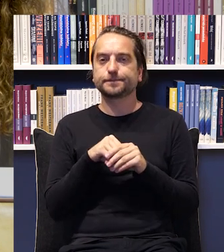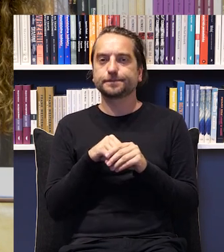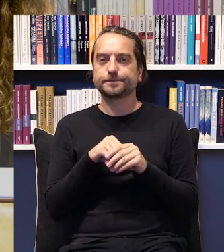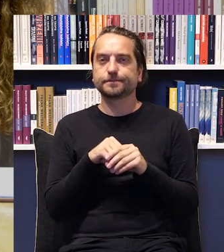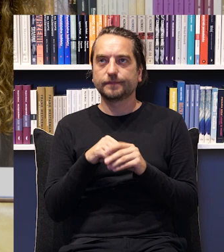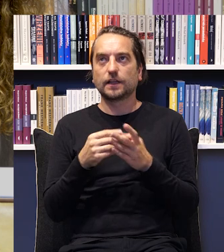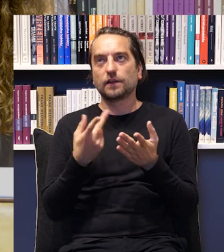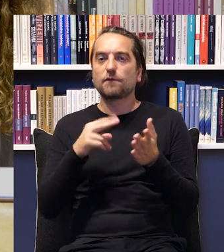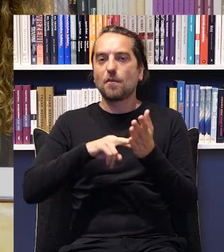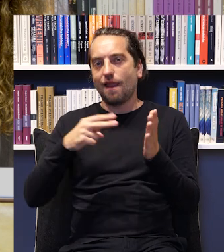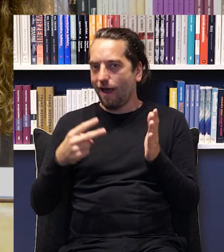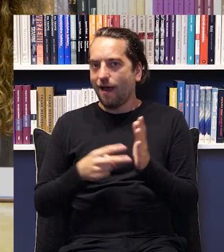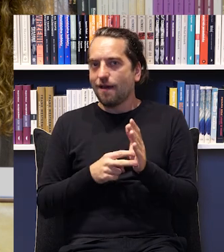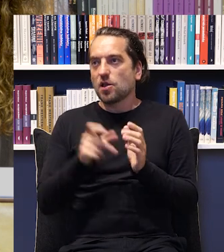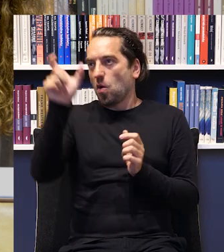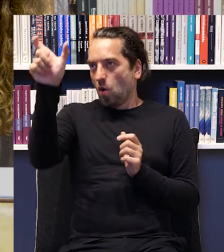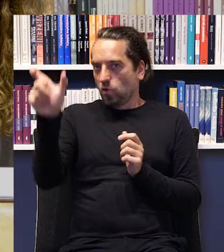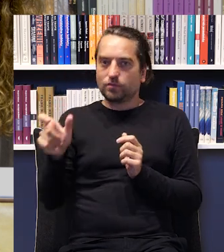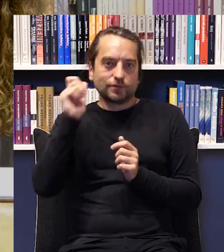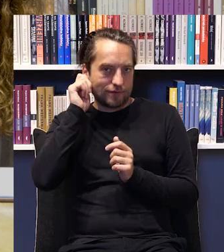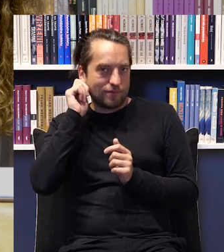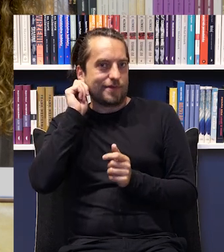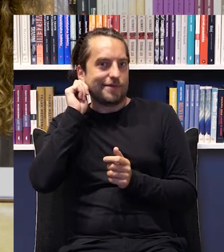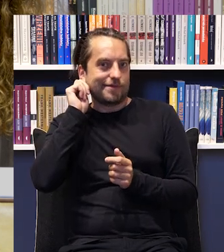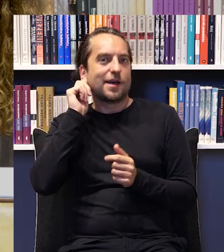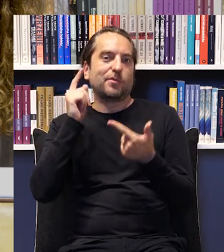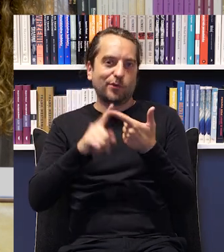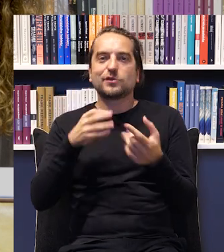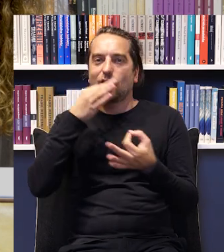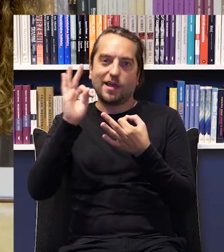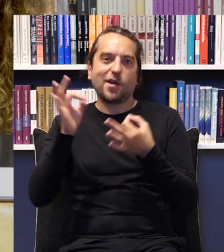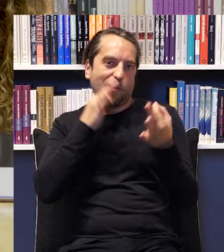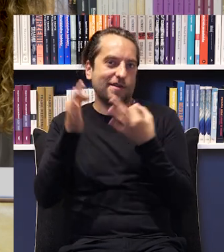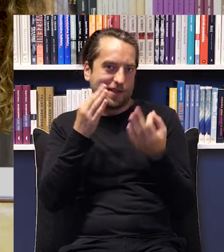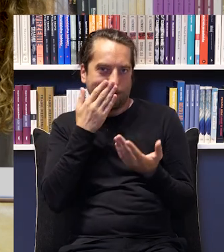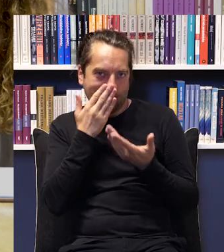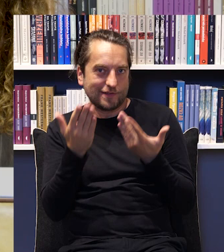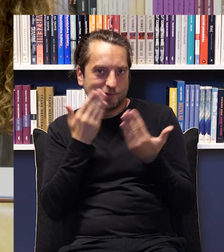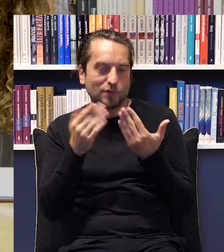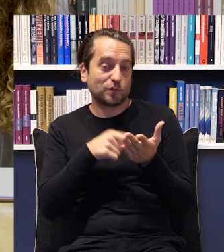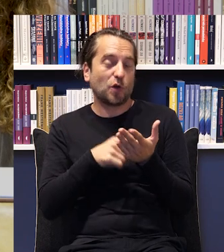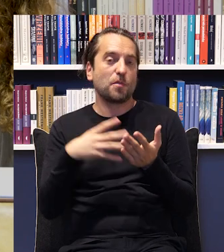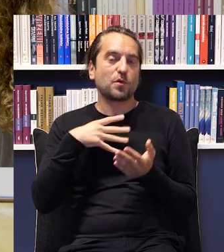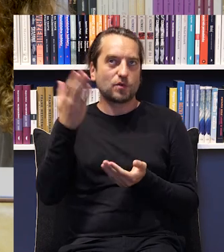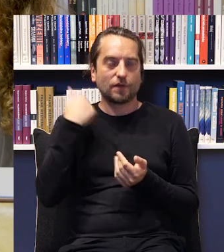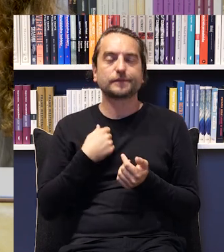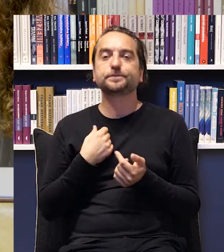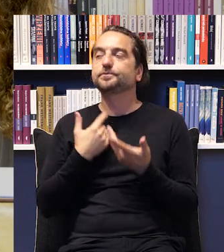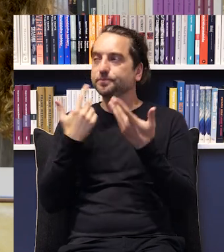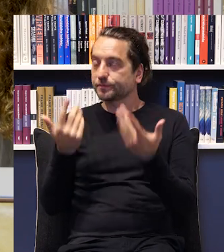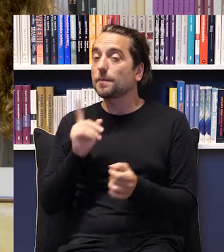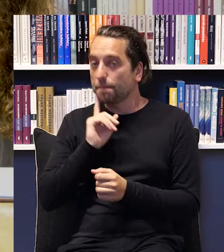miałam, konstruując tę bohaterkę i tę narrację, bo trochę ta bohaterka jest tą narracją, no nie? Tak,